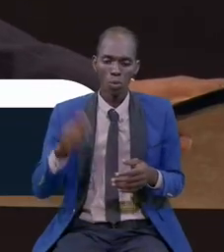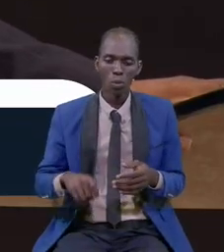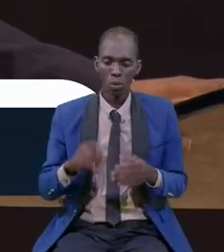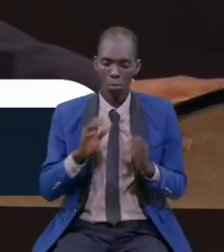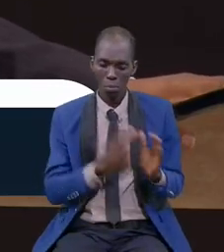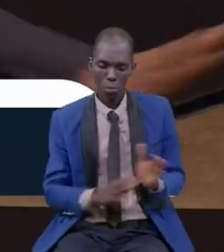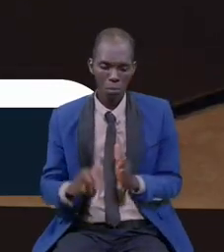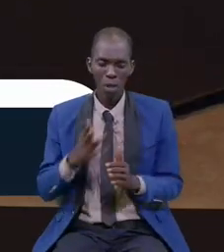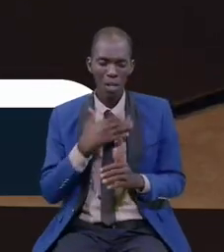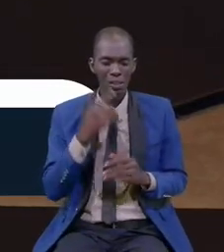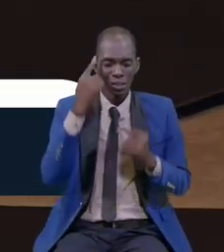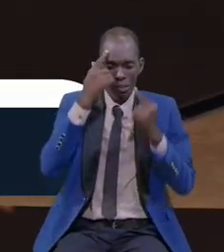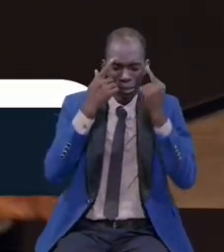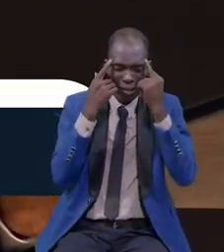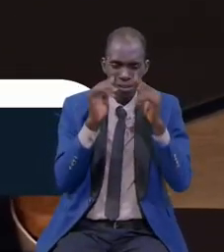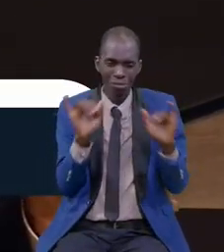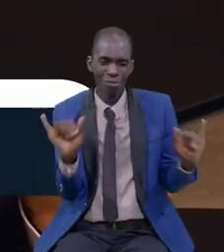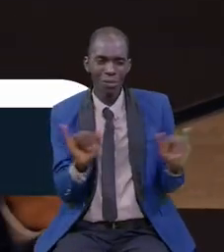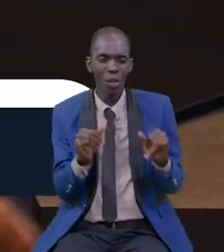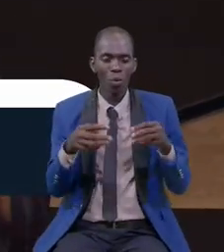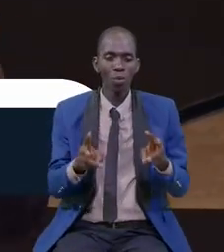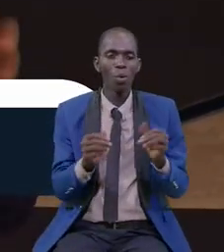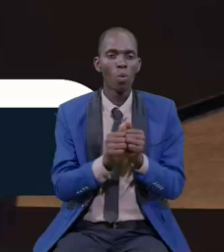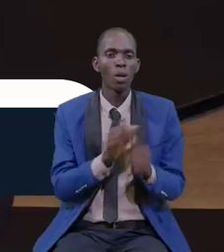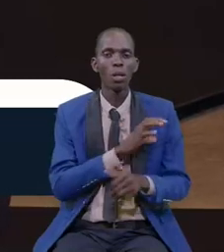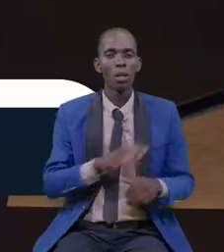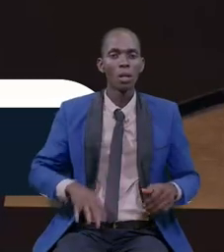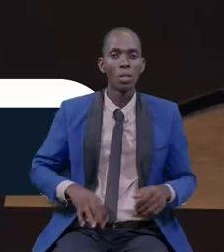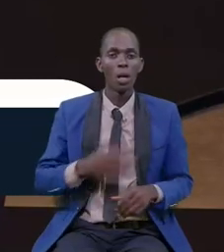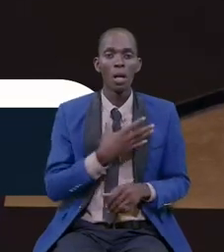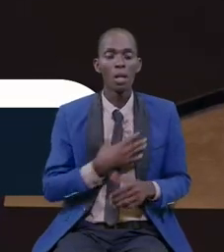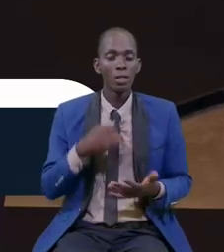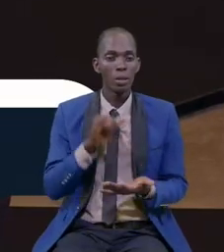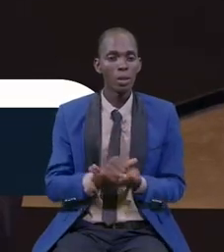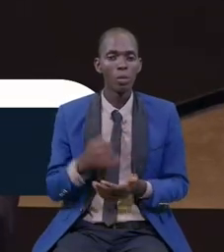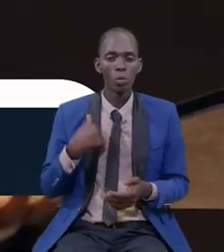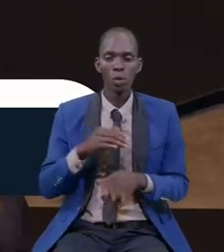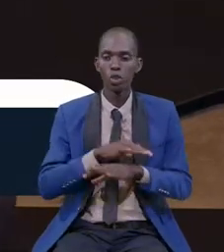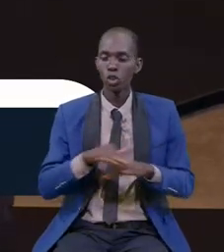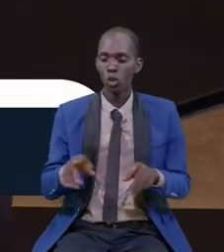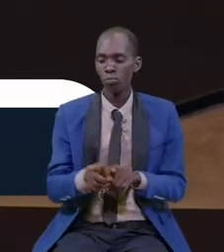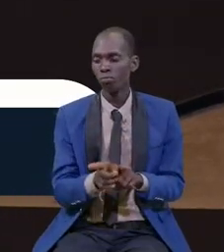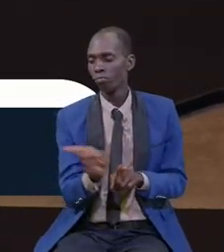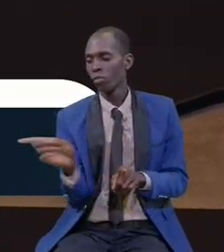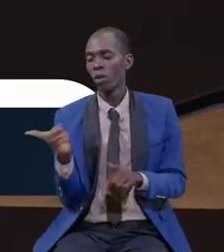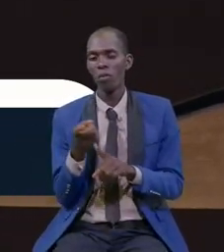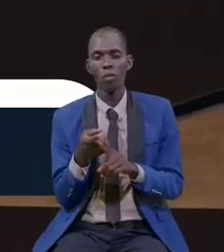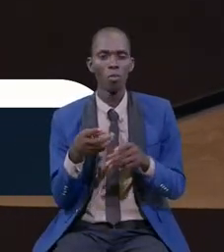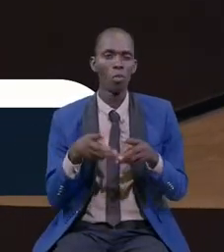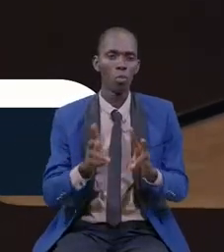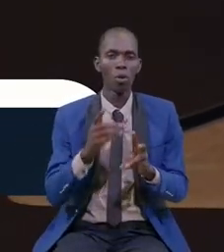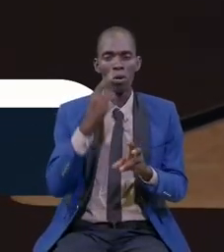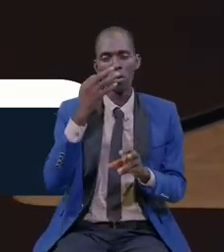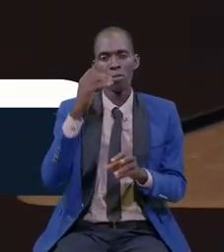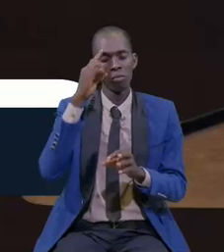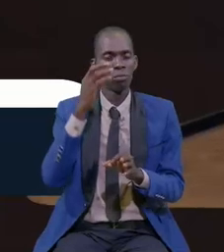planifier faire comme Christ et nous ne devons pas dévier du chemin de la foi comme beaucoup de personnes aujourd'hui